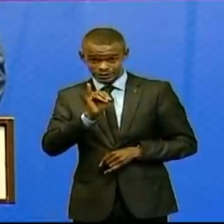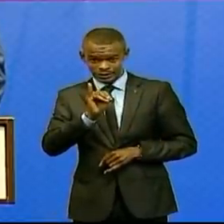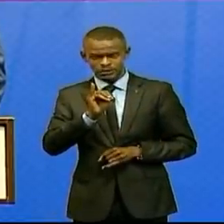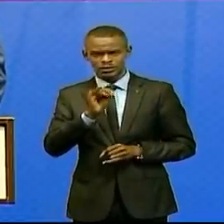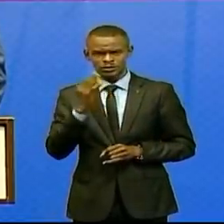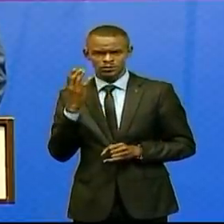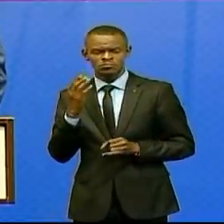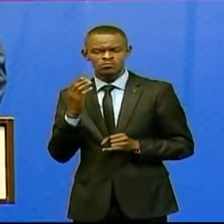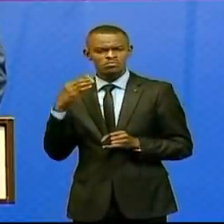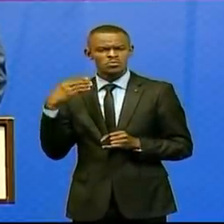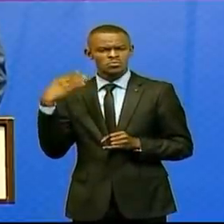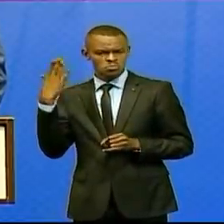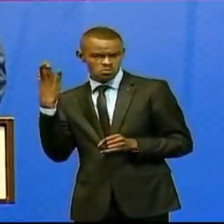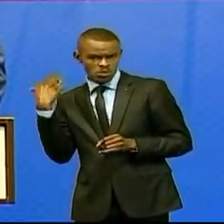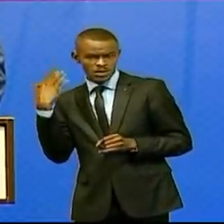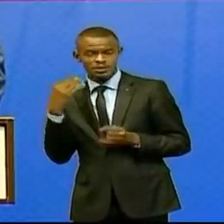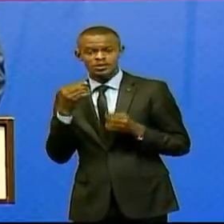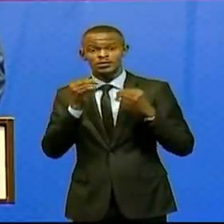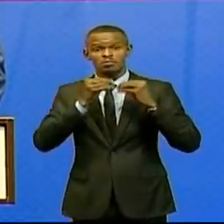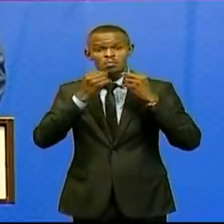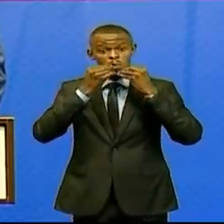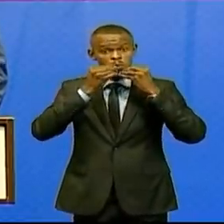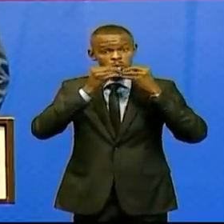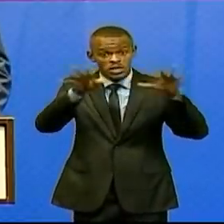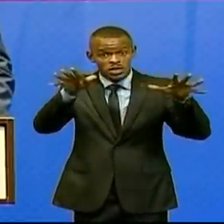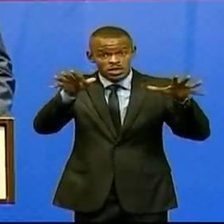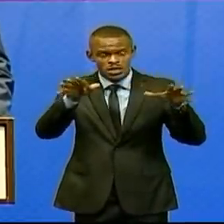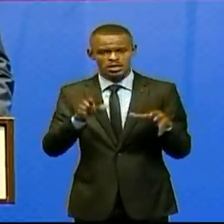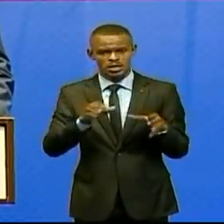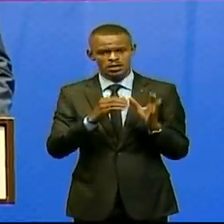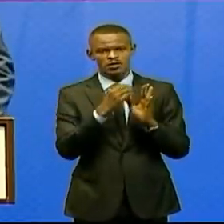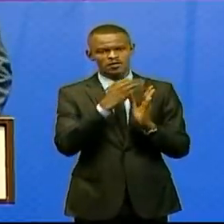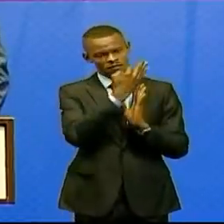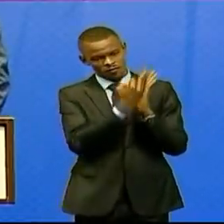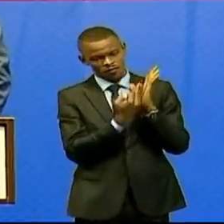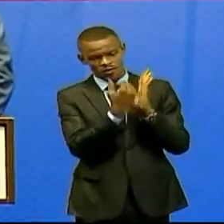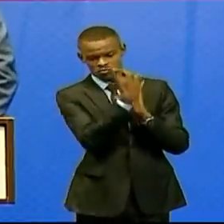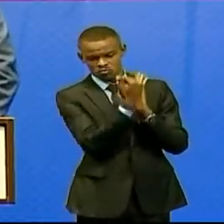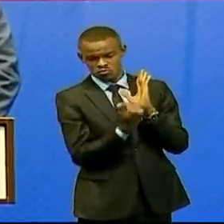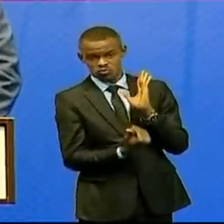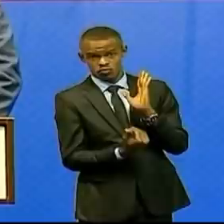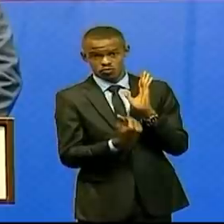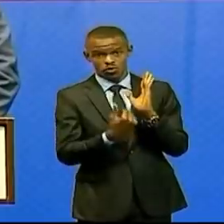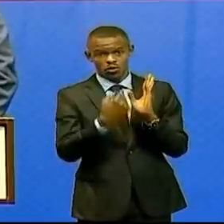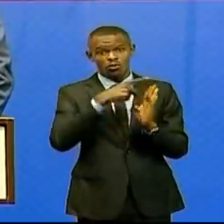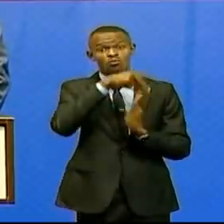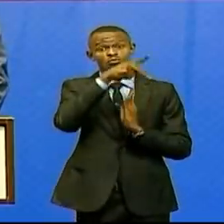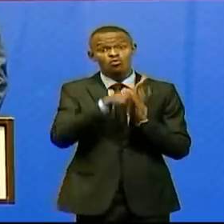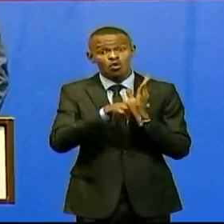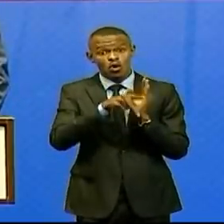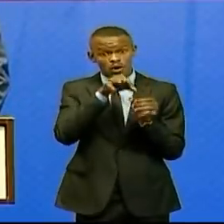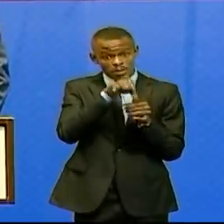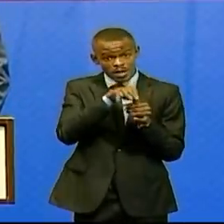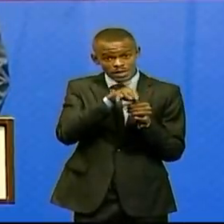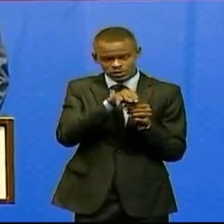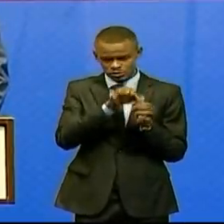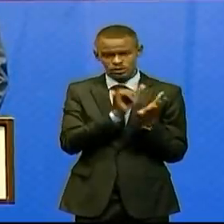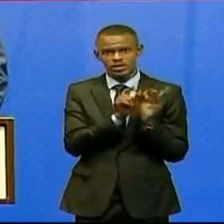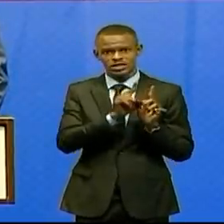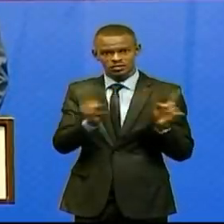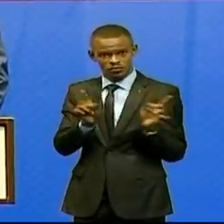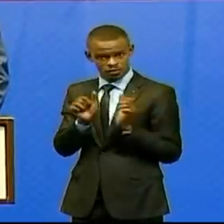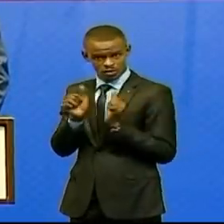avec le calendrier électoral ainsi que le calendrier réaménagé des élections des gouverneurs et des vice-gouverneurs des